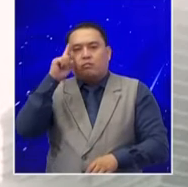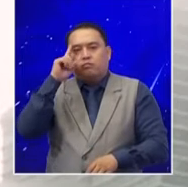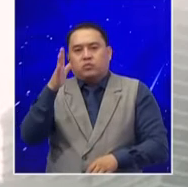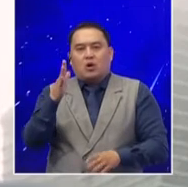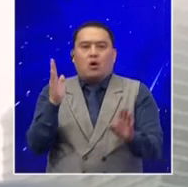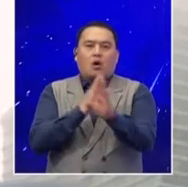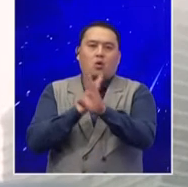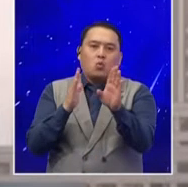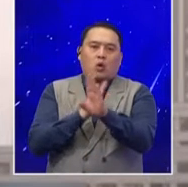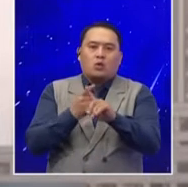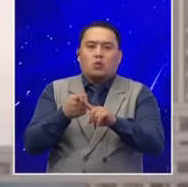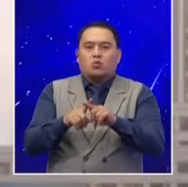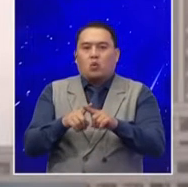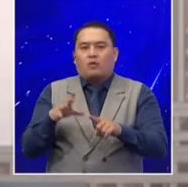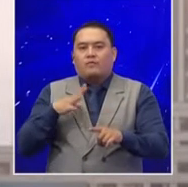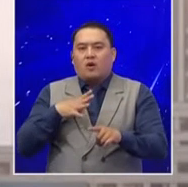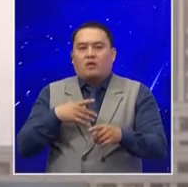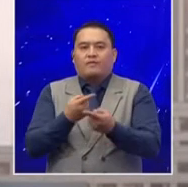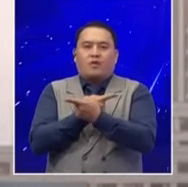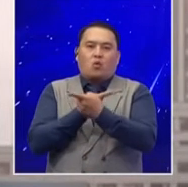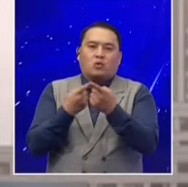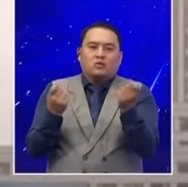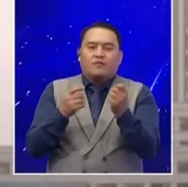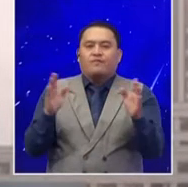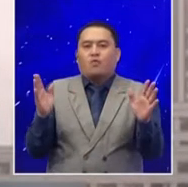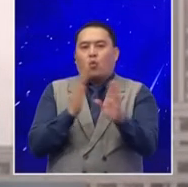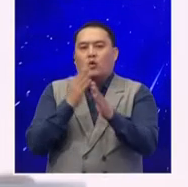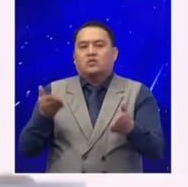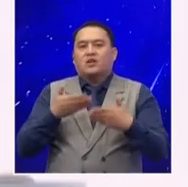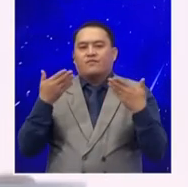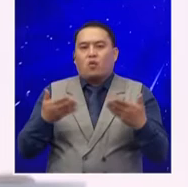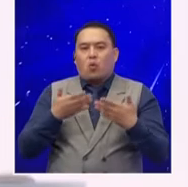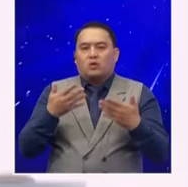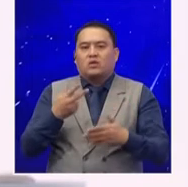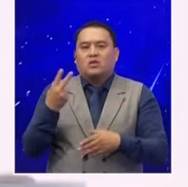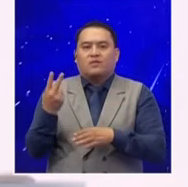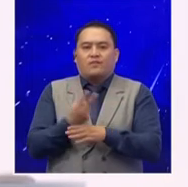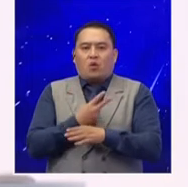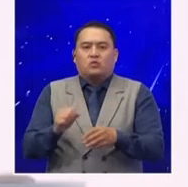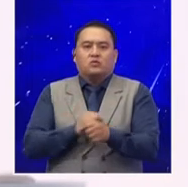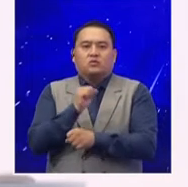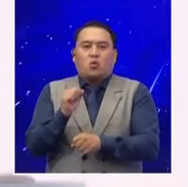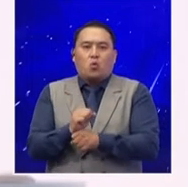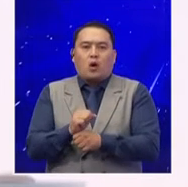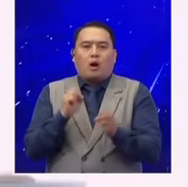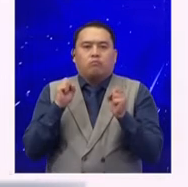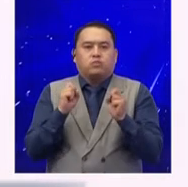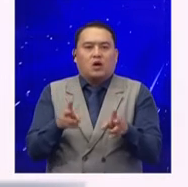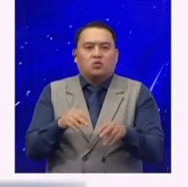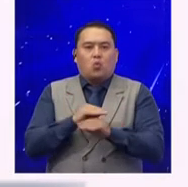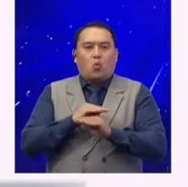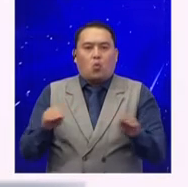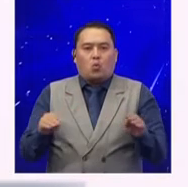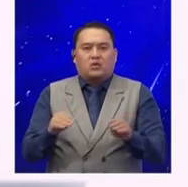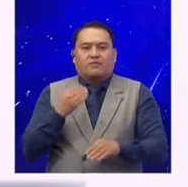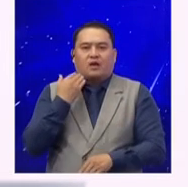«Казгидромет», на котором публикуют данные о состоянии атмосферного воздуха, на двух метеостанциях зафиксирован опасный уровень